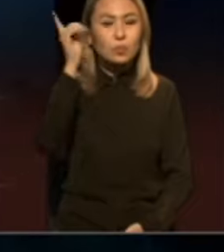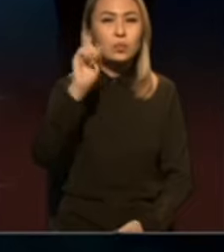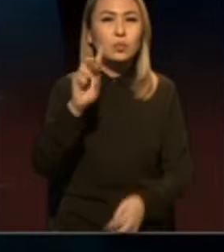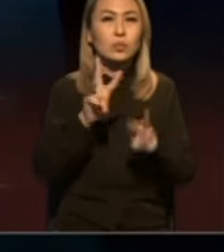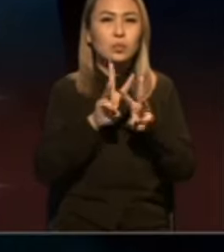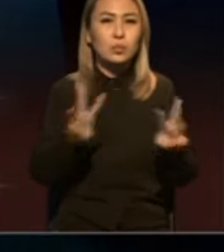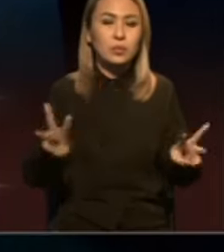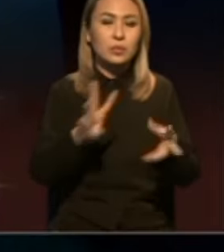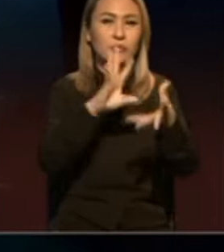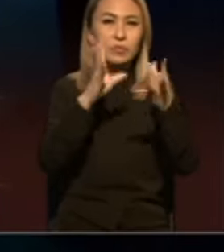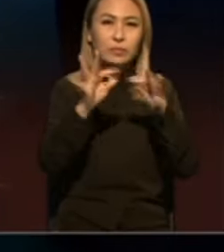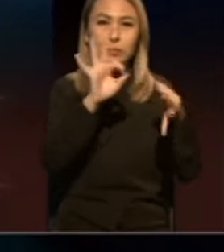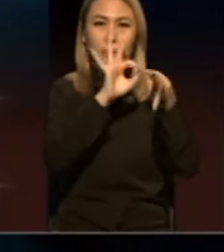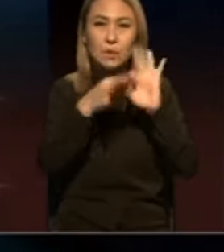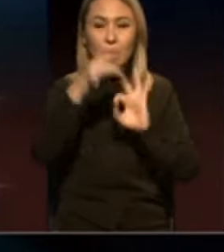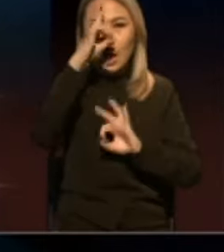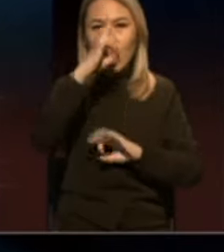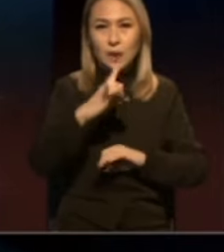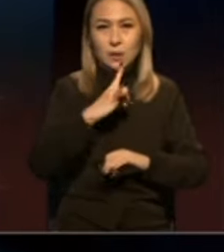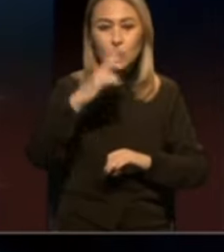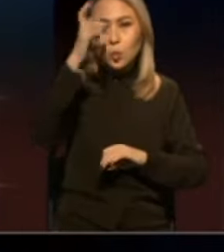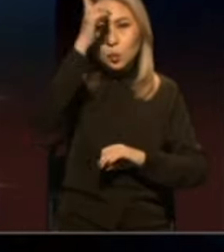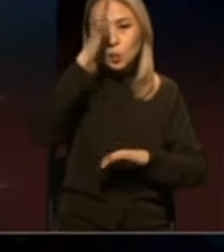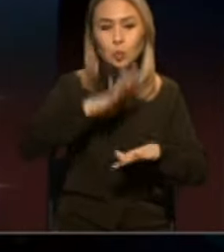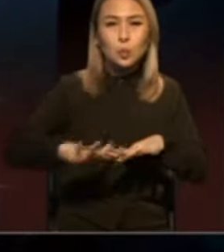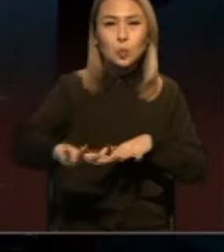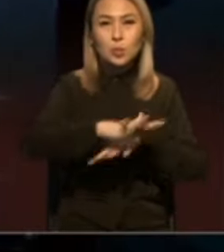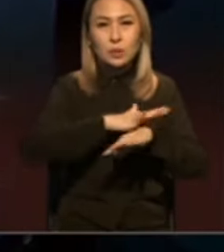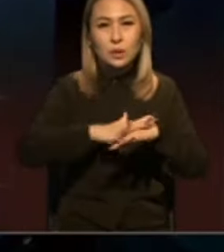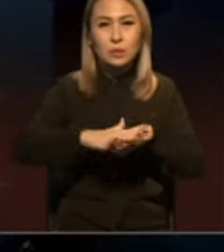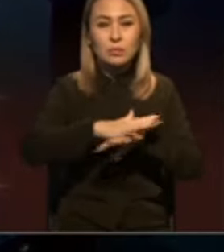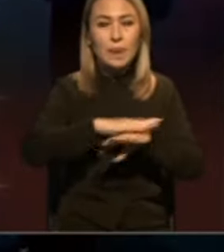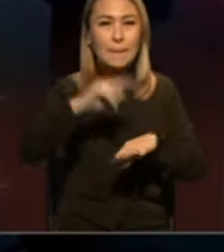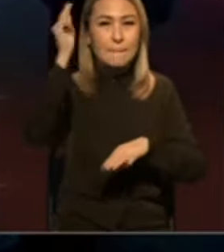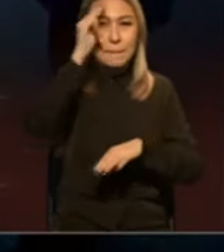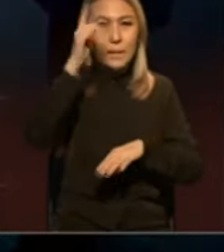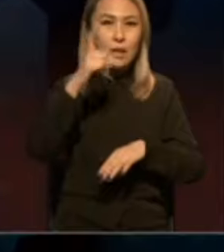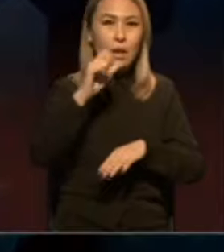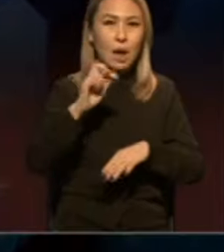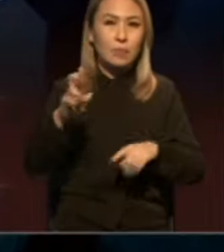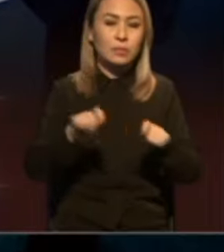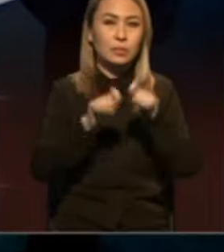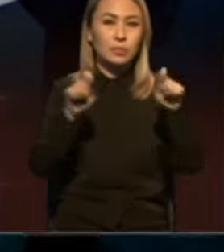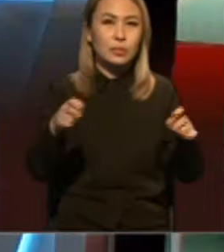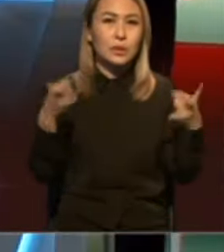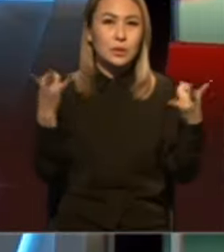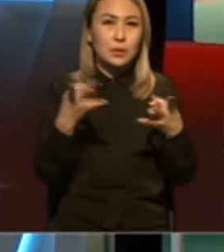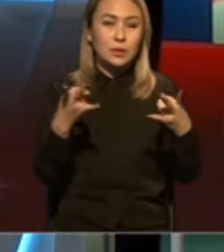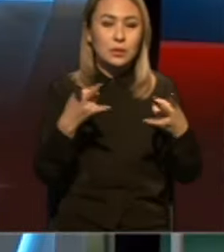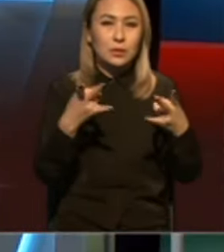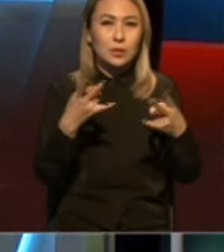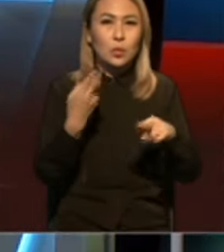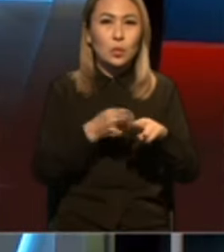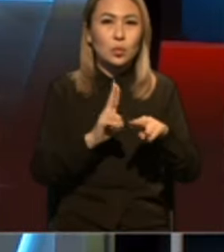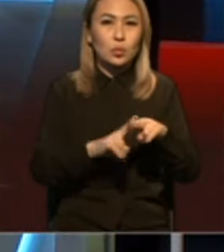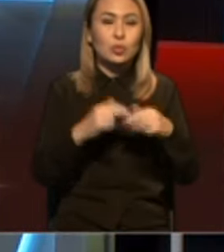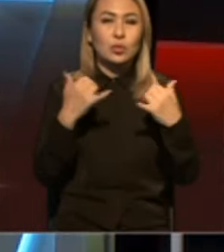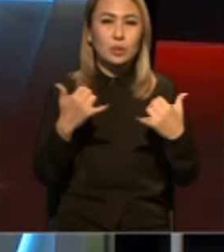саясат Нұрбек айтқандай, Қазақстан және түркі мемлекеттері білім хабтарына айналуға болады. Ол үшін